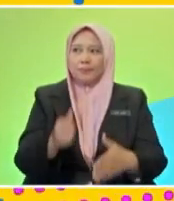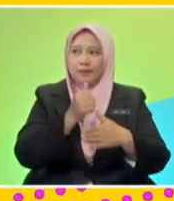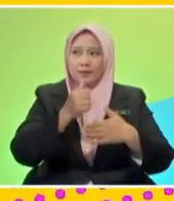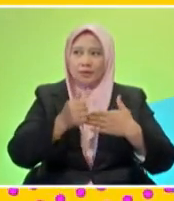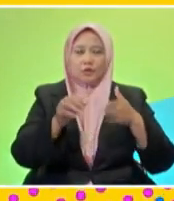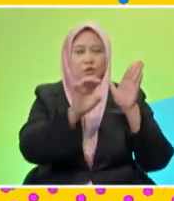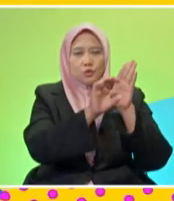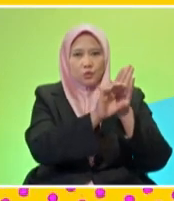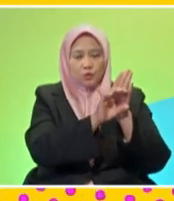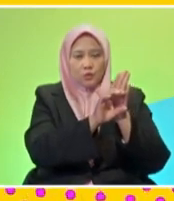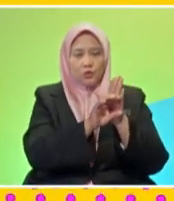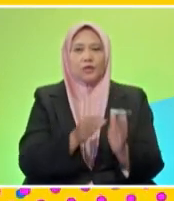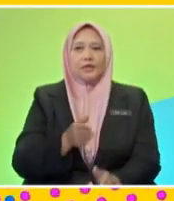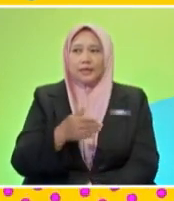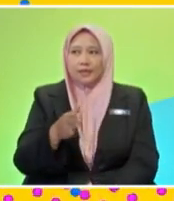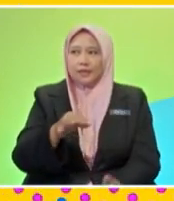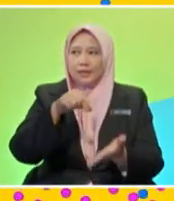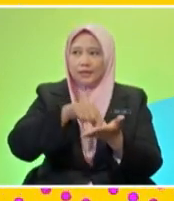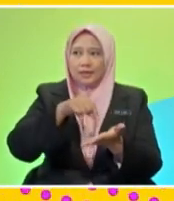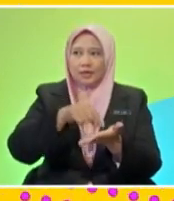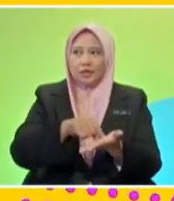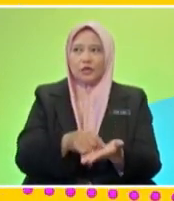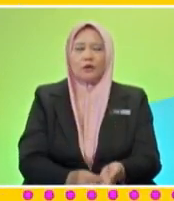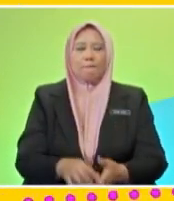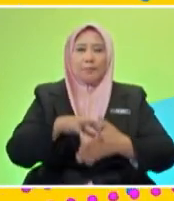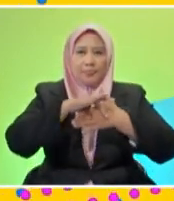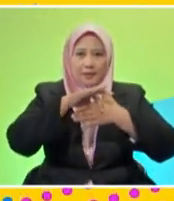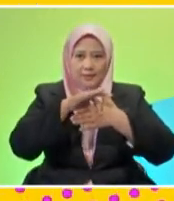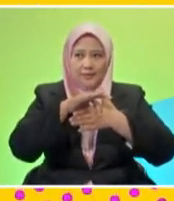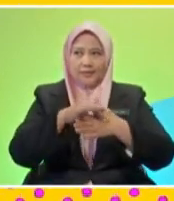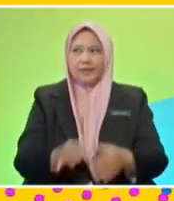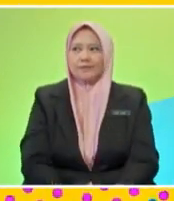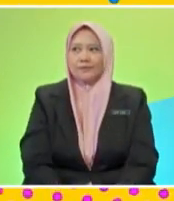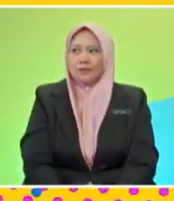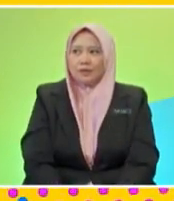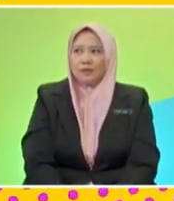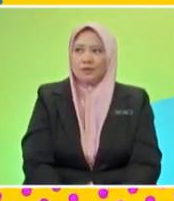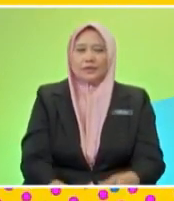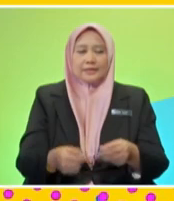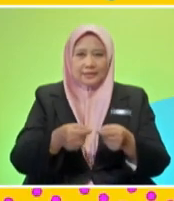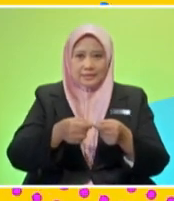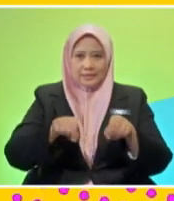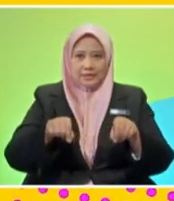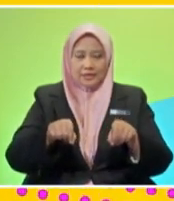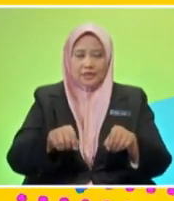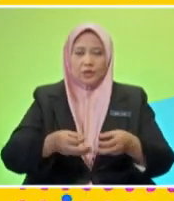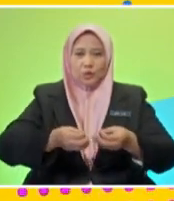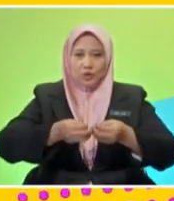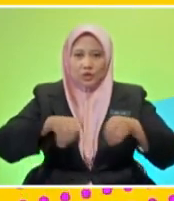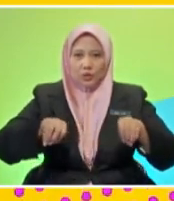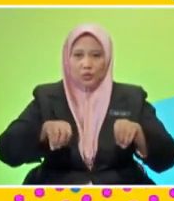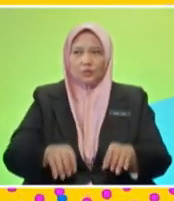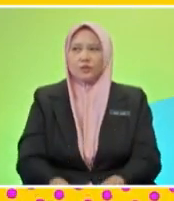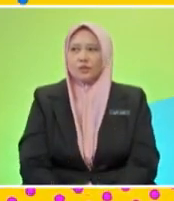protein. Antara contohnya ialah ikan, ayam, daging, kacang atau telur.